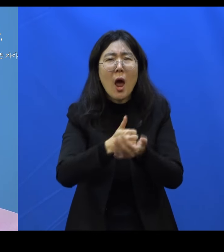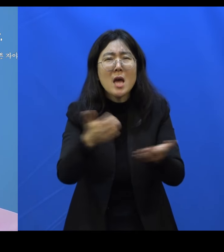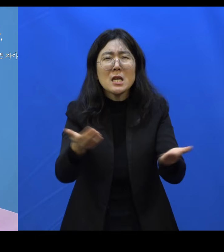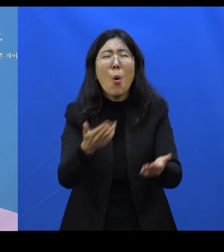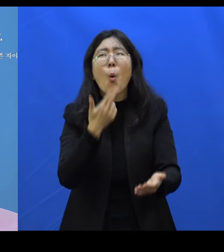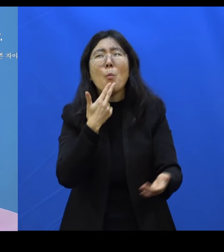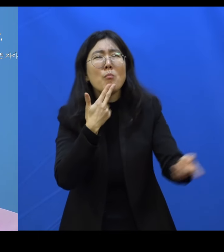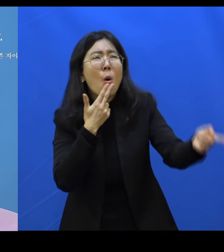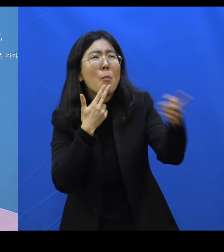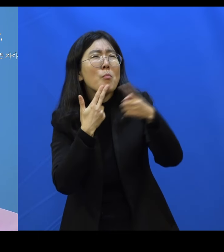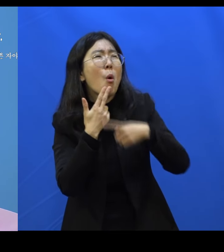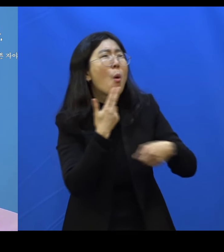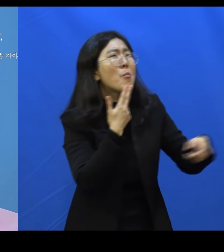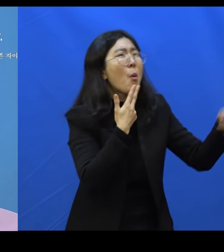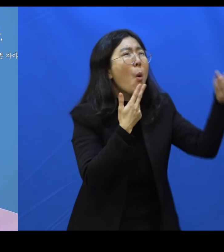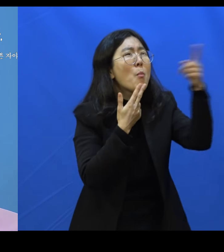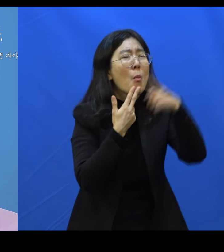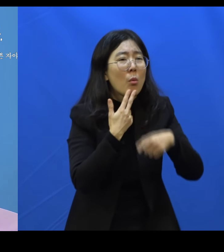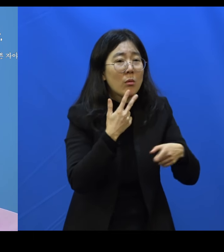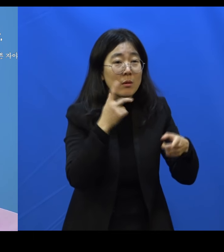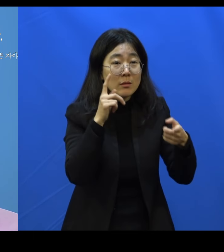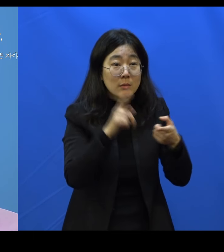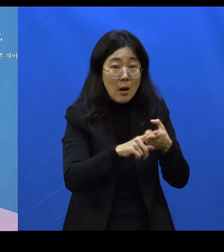그러나 그곳에서만 머물러 있으면 안 되는 거예요.